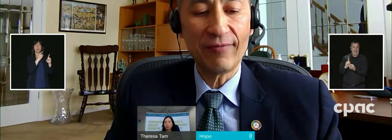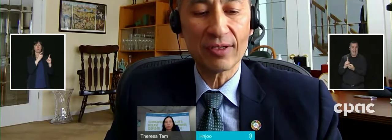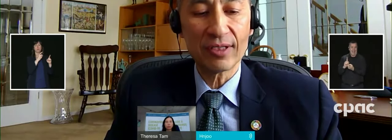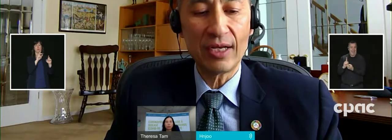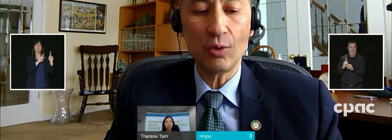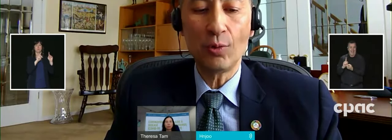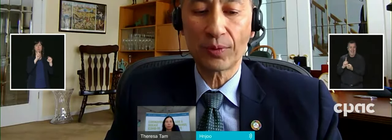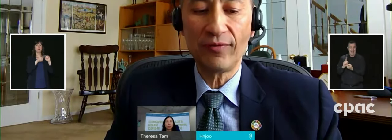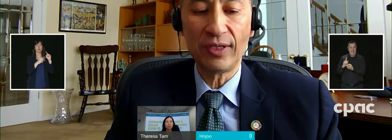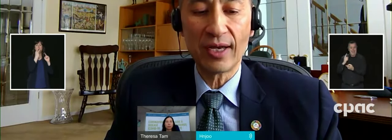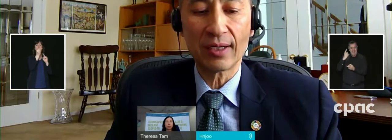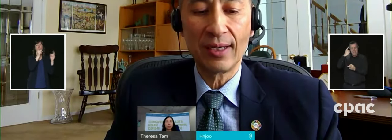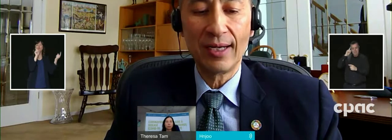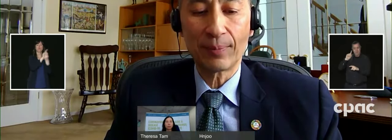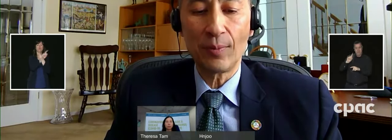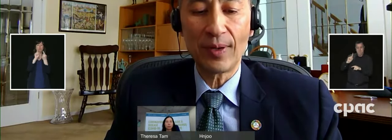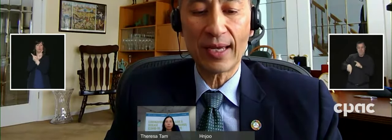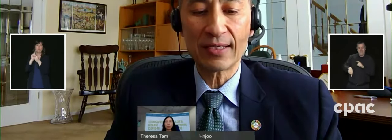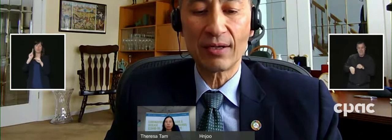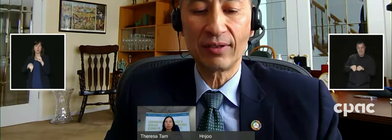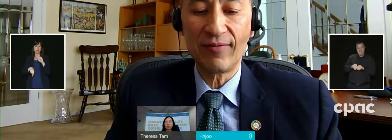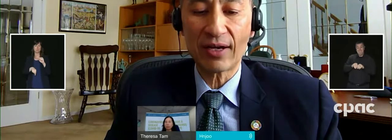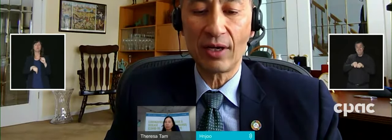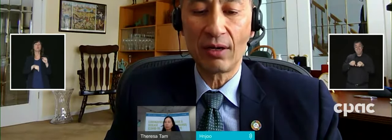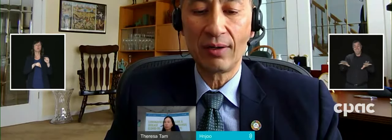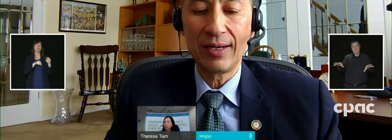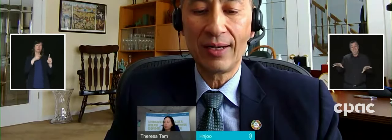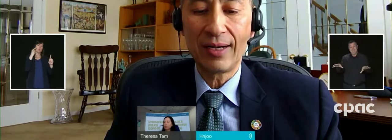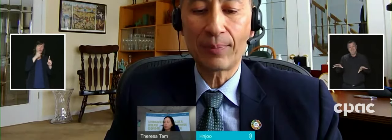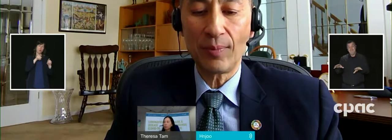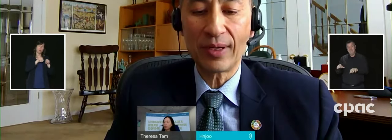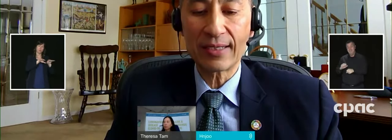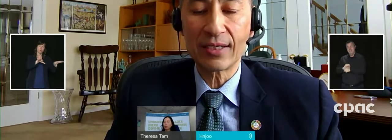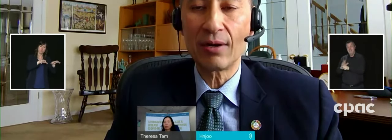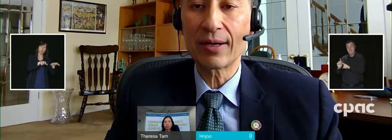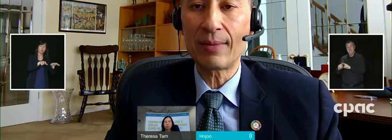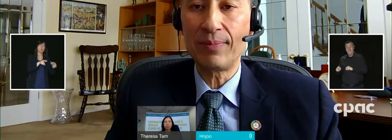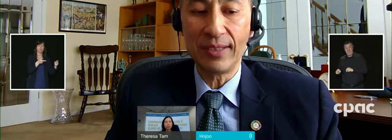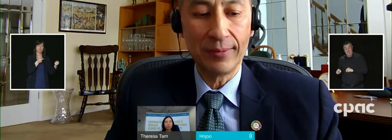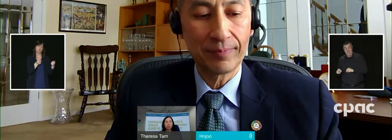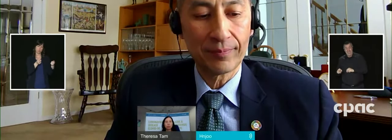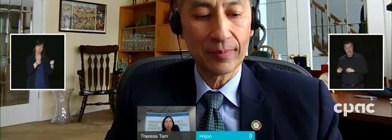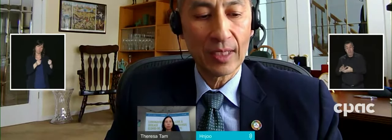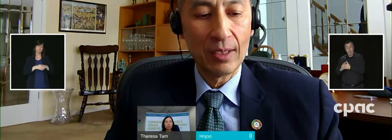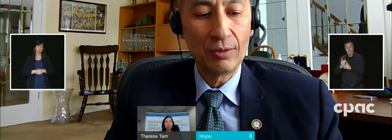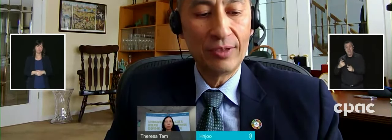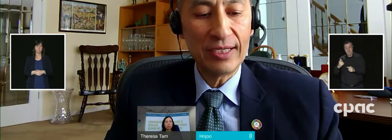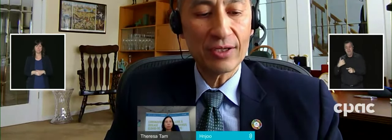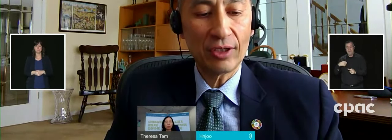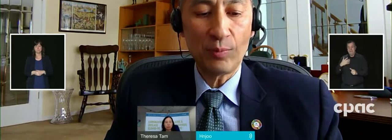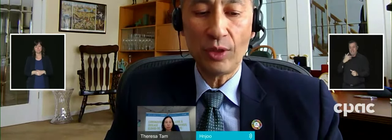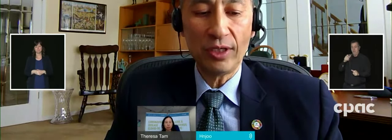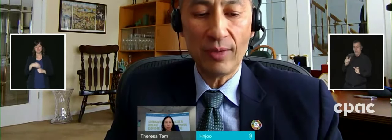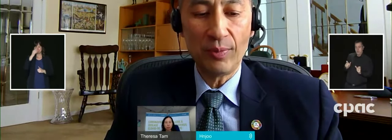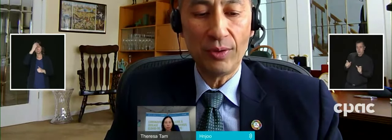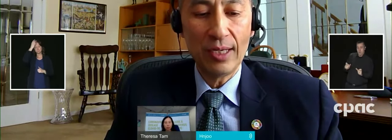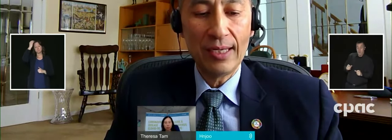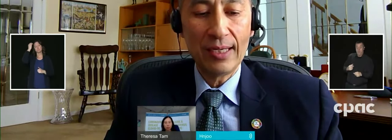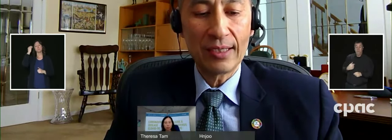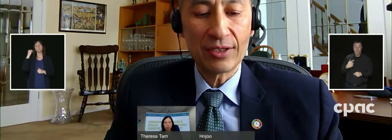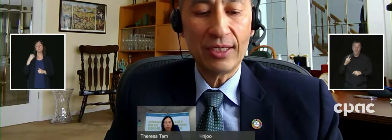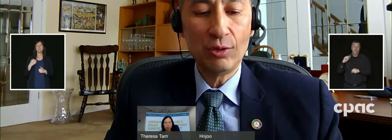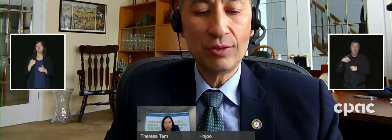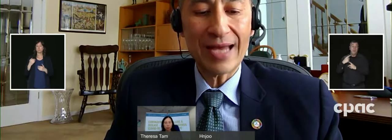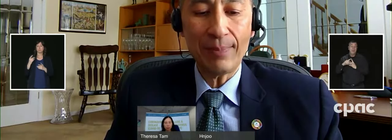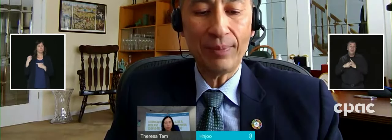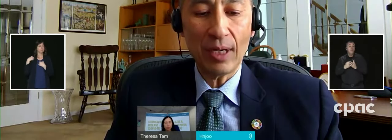pour dévancer ou prévenir la propagation des variants à propagation rapide. Nous disons depuis le début